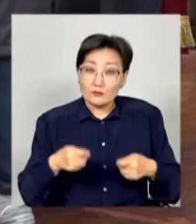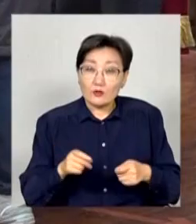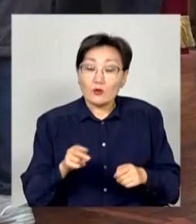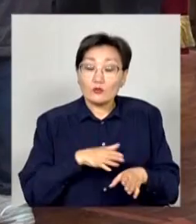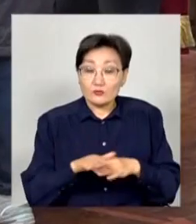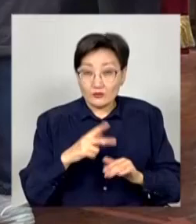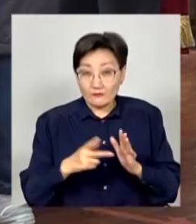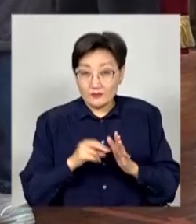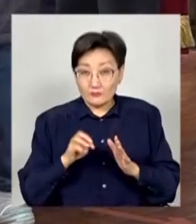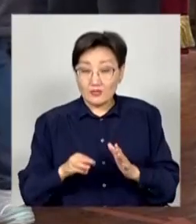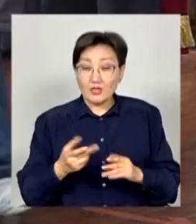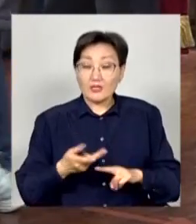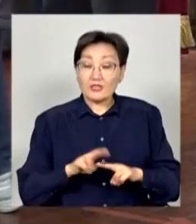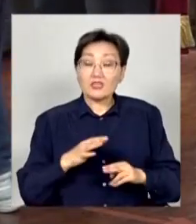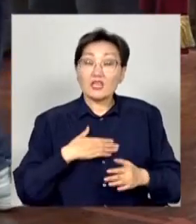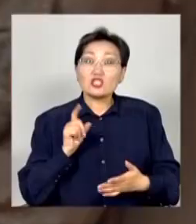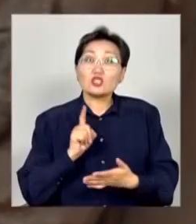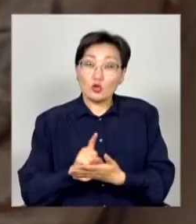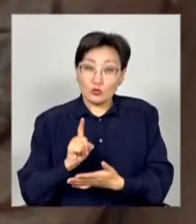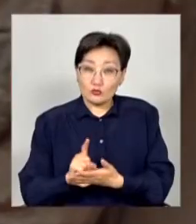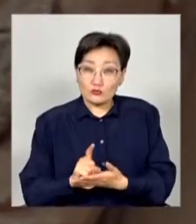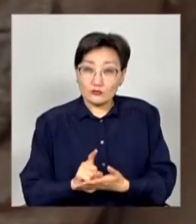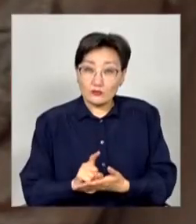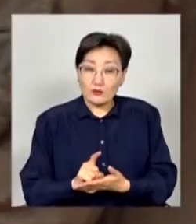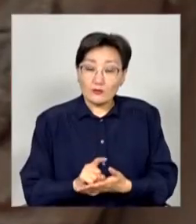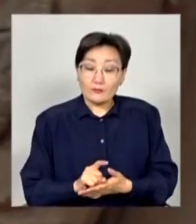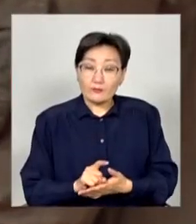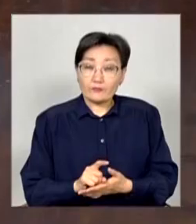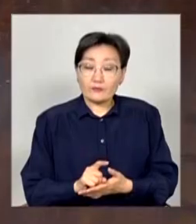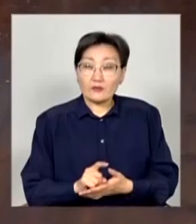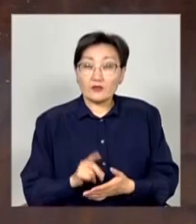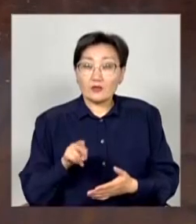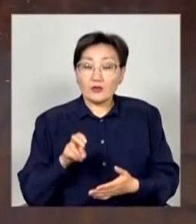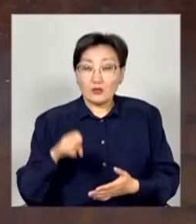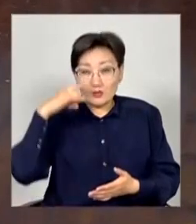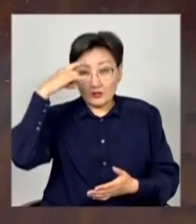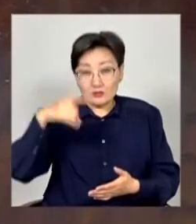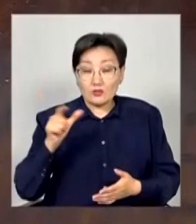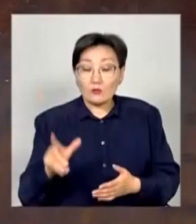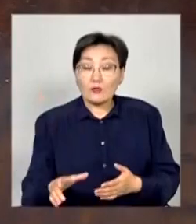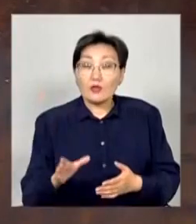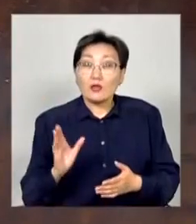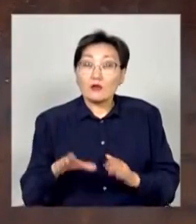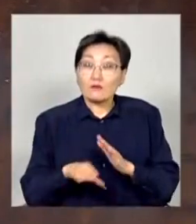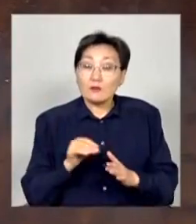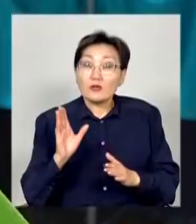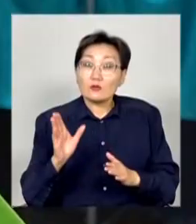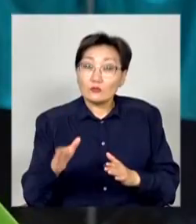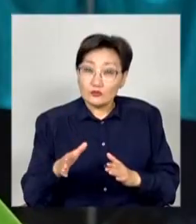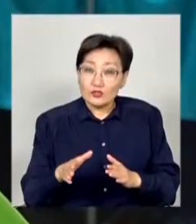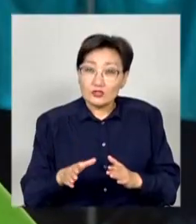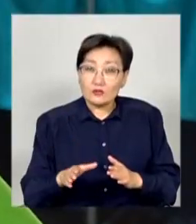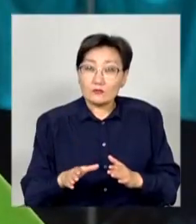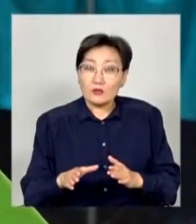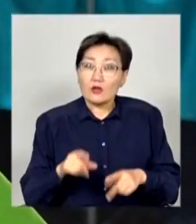18. Это наш долг, как любого казахстанца, выбор будущего своей страны. Родственники постоянно